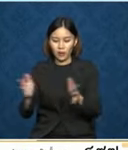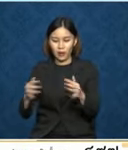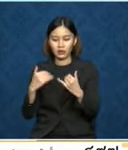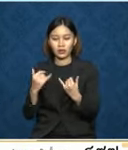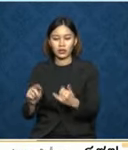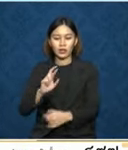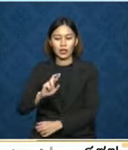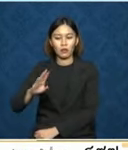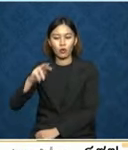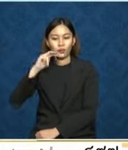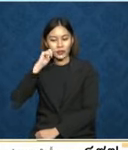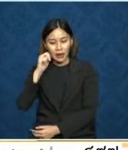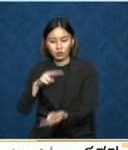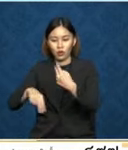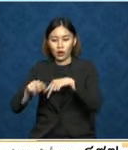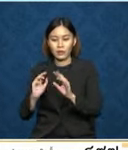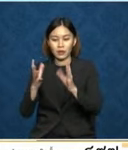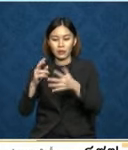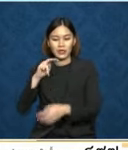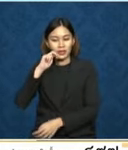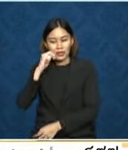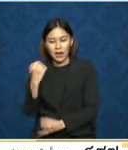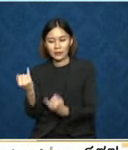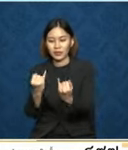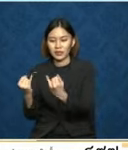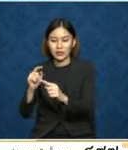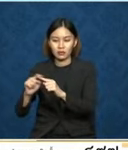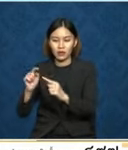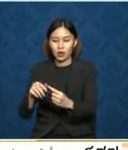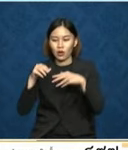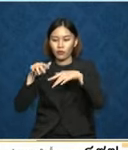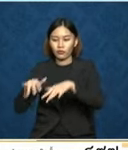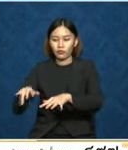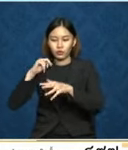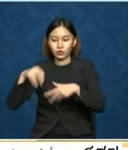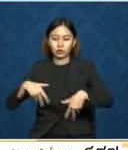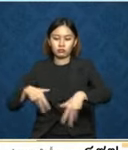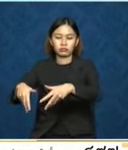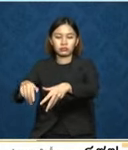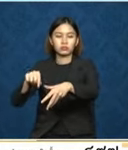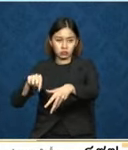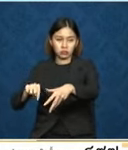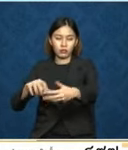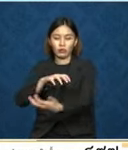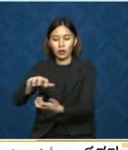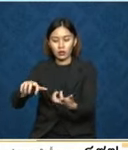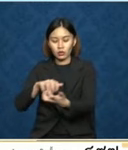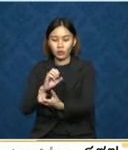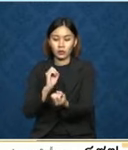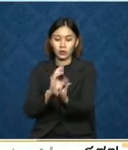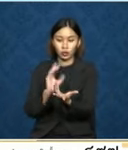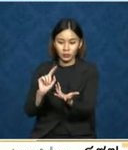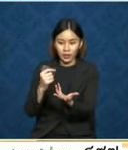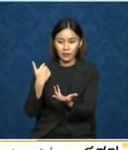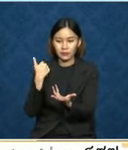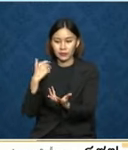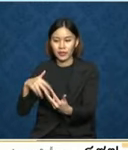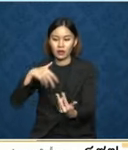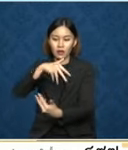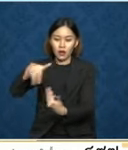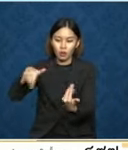ขาดระบบน้ำเสียอยู่ทำให้น้ำเสียเนี่ยลงไปในคลองสมถวินและห้วยค้าคางนะนะครับทำให้เกิดเรื่องของระบบ